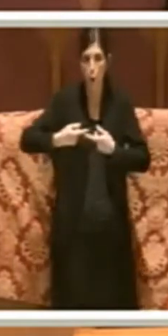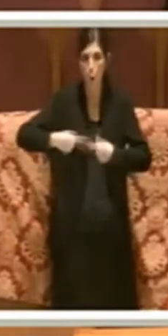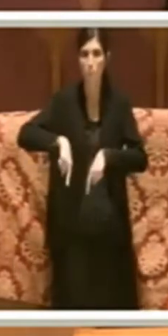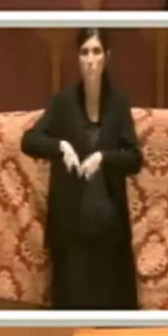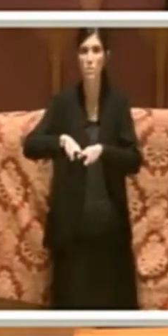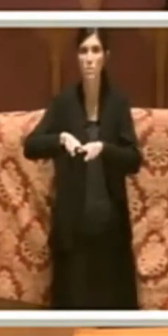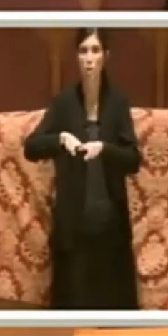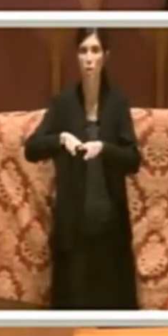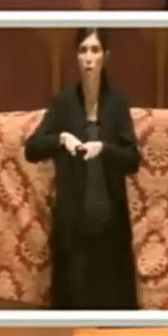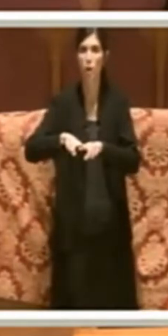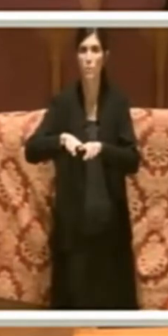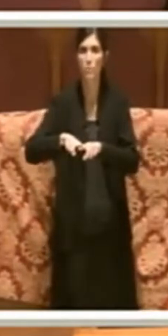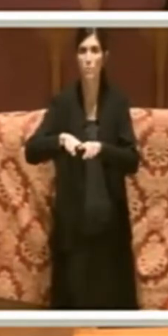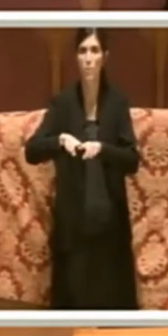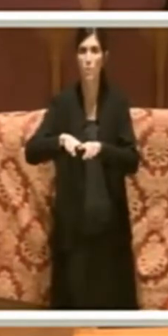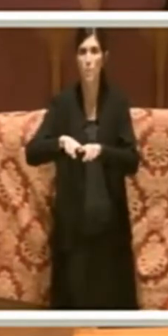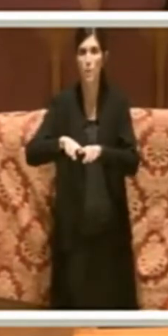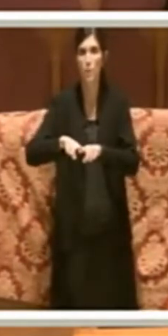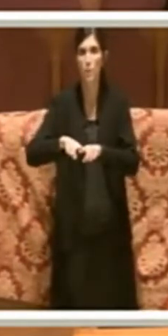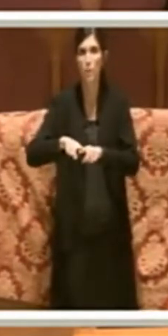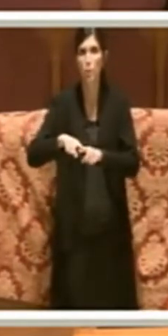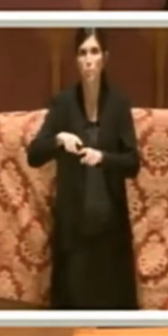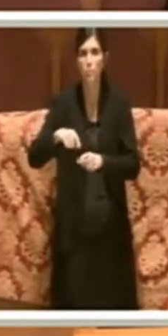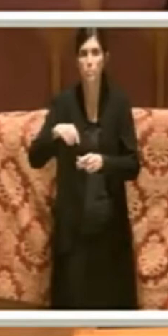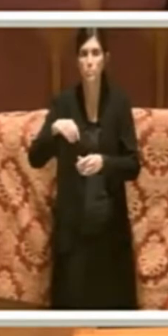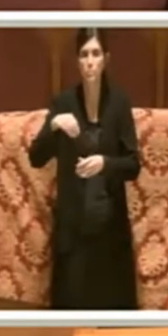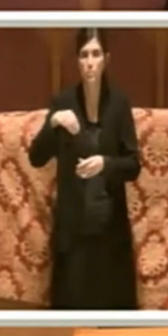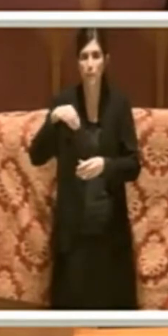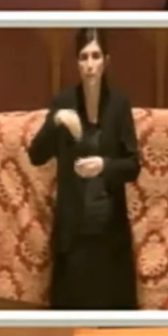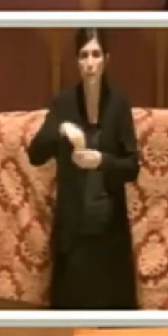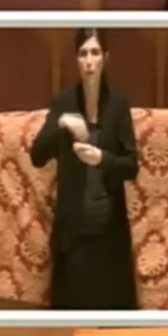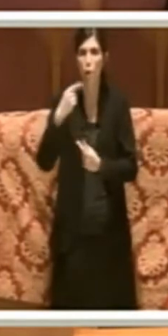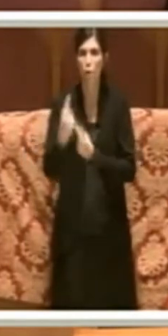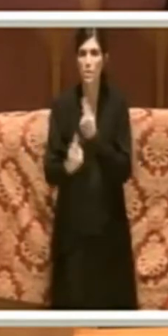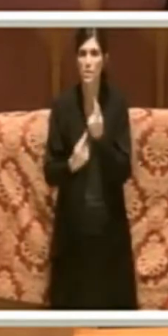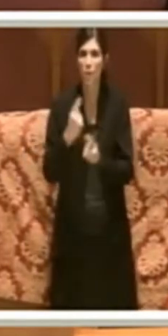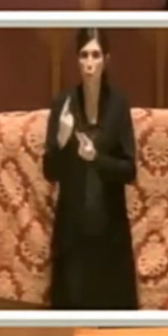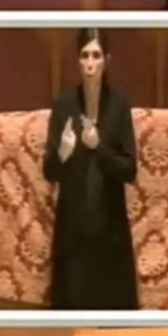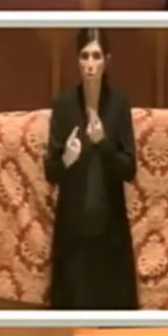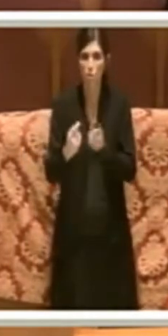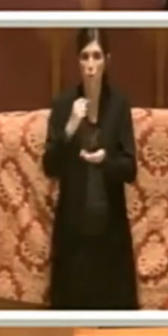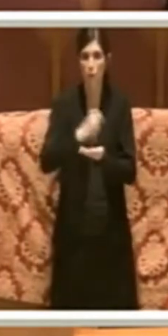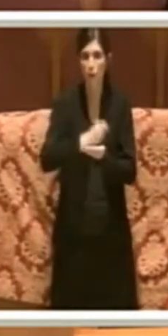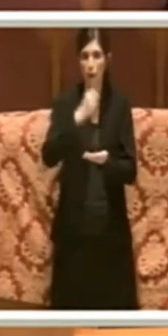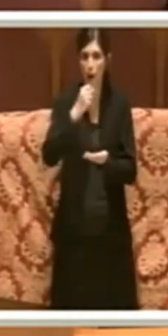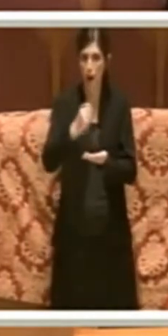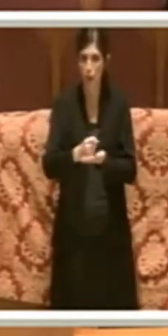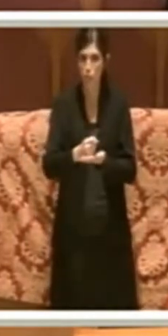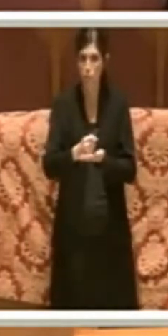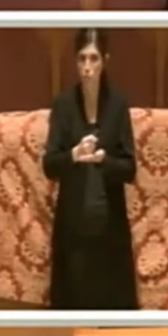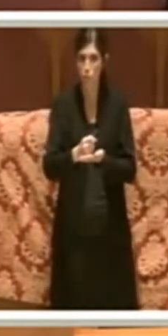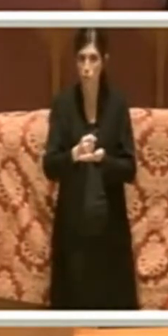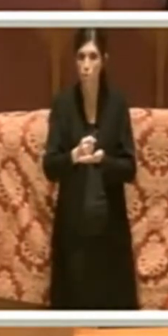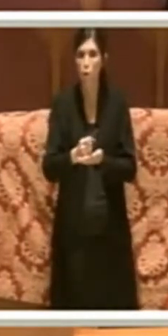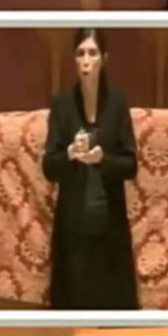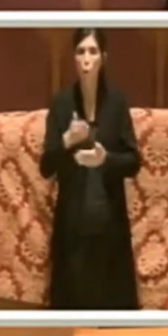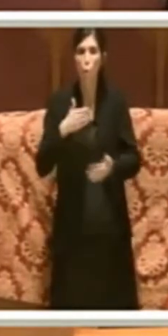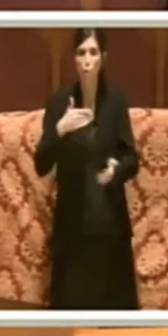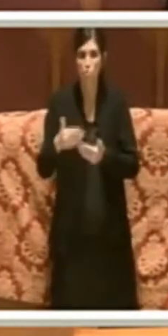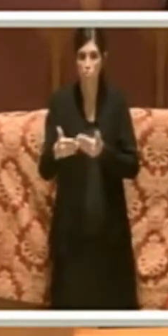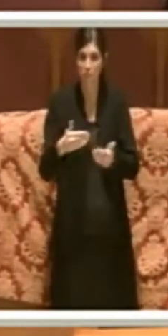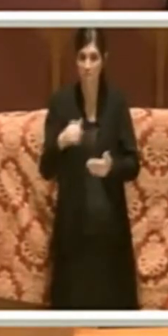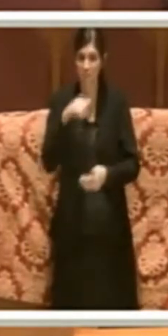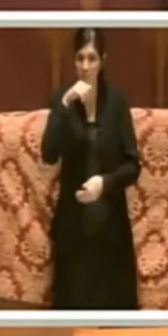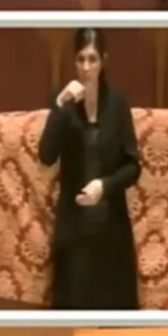di quelle che sono le dinamiche che ogni atto richiede anche in termini di urgenza.